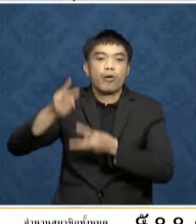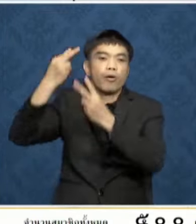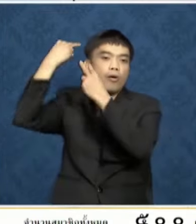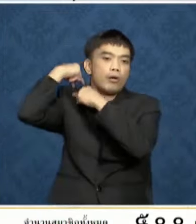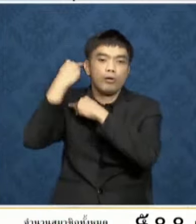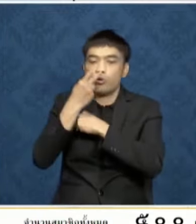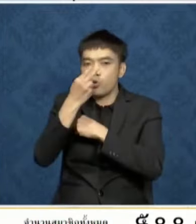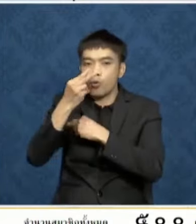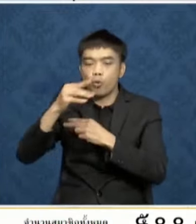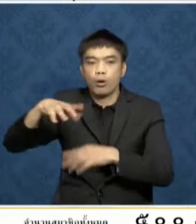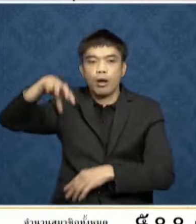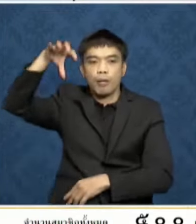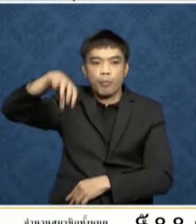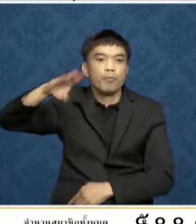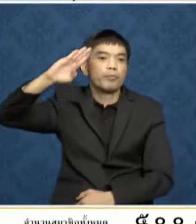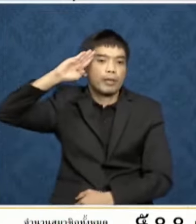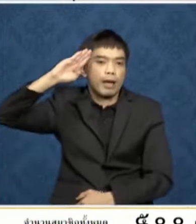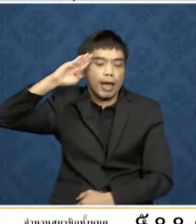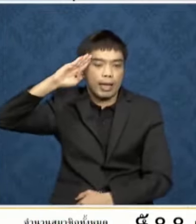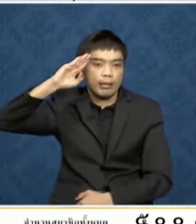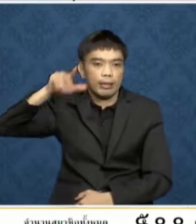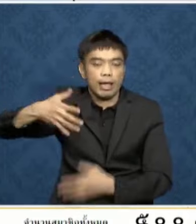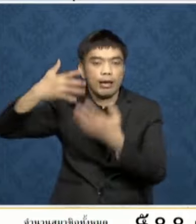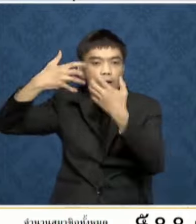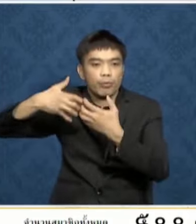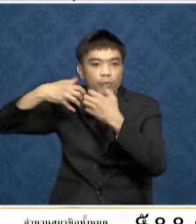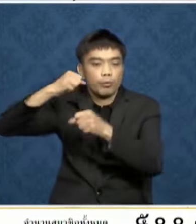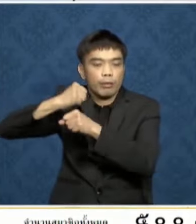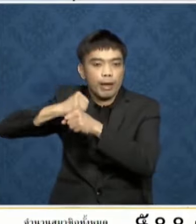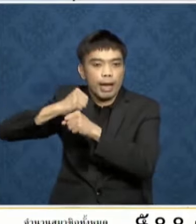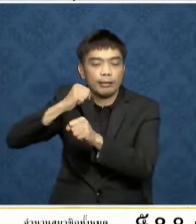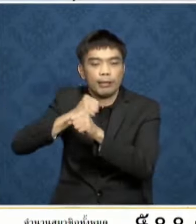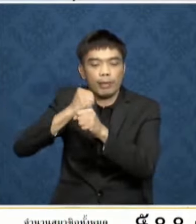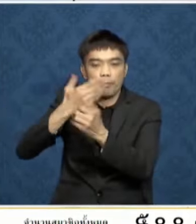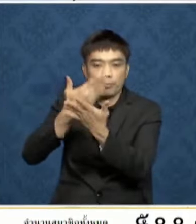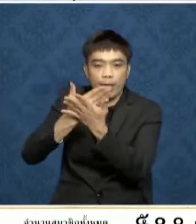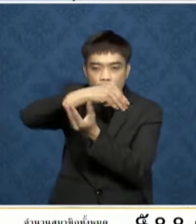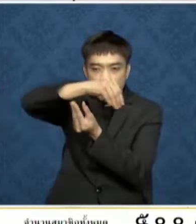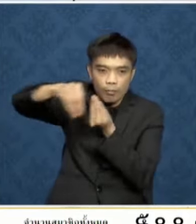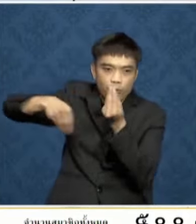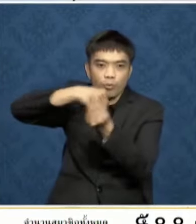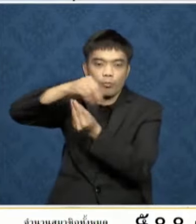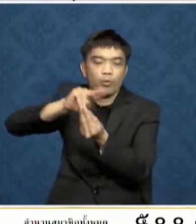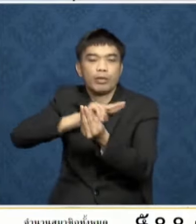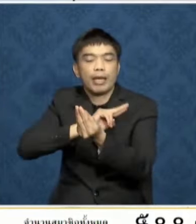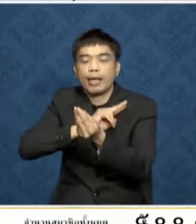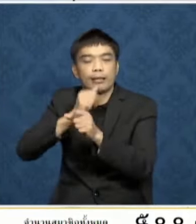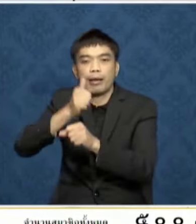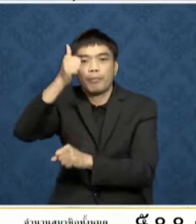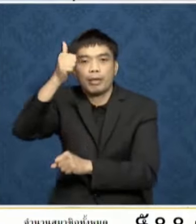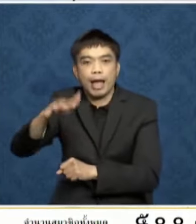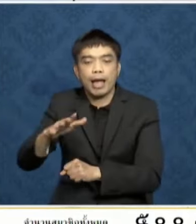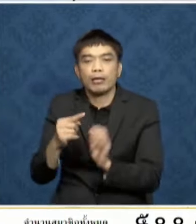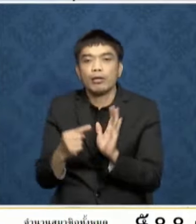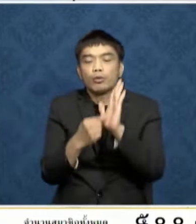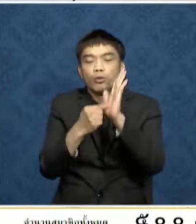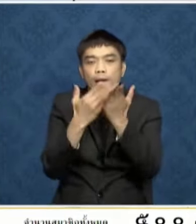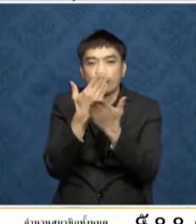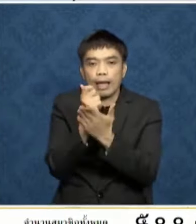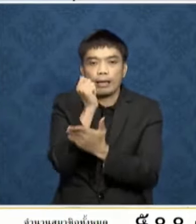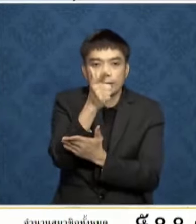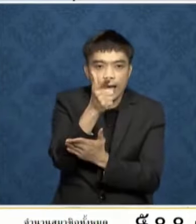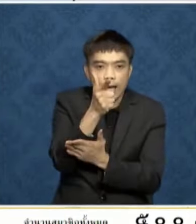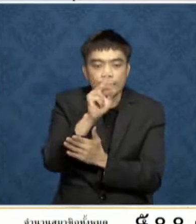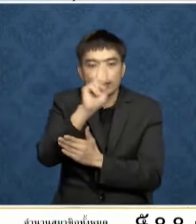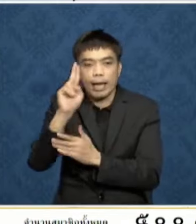ใปัจุบยัไม่สามาด้วยเงินทุนหมนเวียนของตวเองได้เลยเพรารายได้หกลบกระคาช้จ่ายในกดำนกจการจัข้อมลลสุป